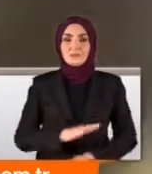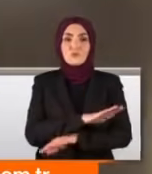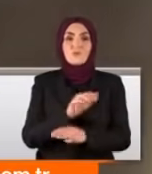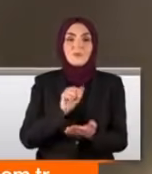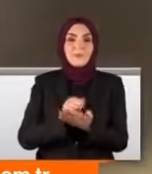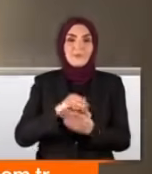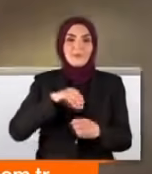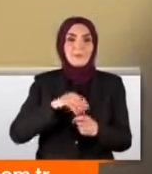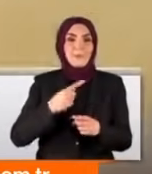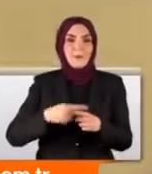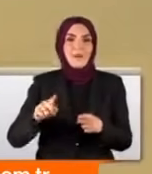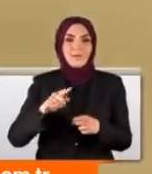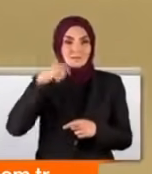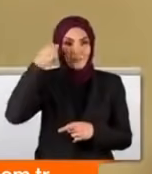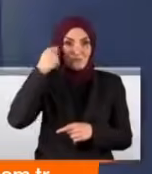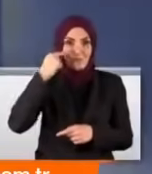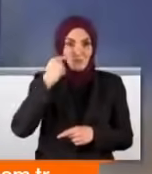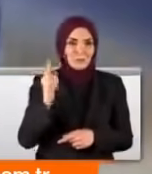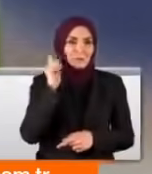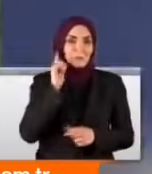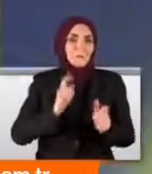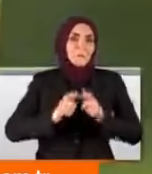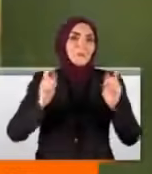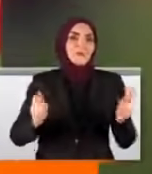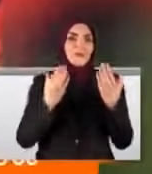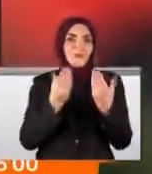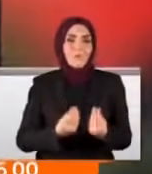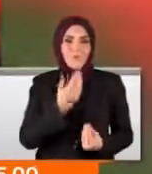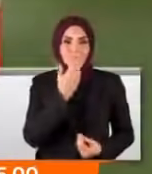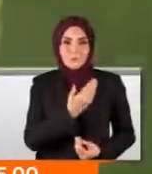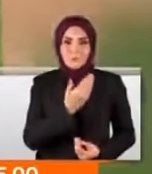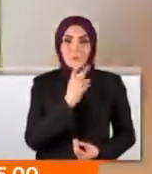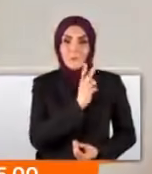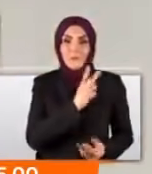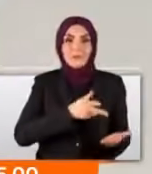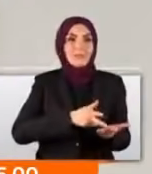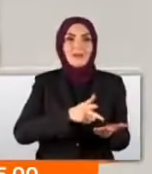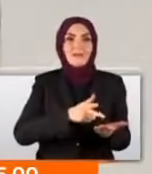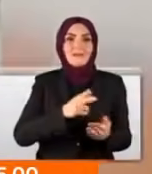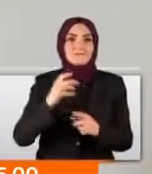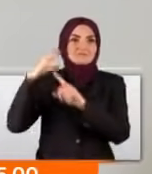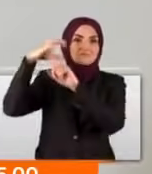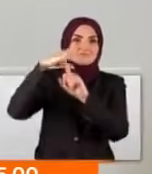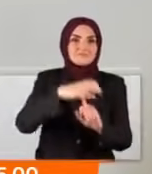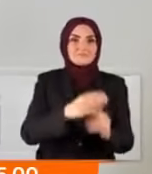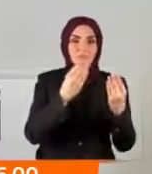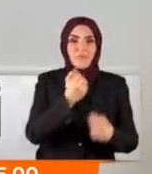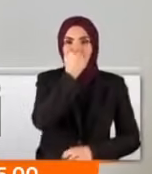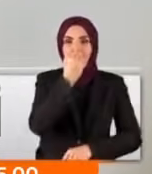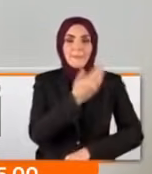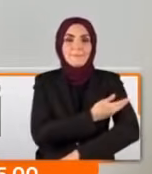medyada paylaştığı bu videoyla fenomen oldu. Tarlasına inen Kanadalı paraşütçüsünü tekrar bulup dostluk kurdu. Çikolatamızı